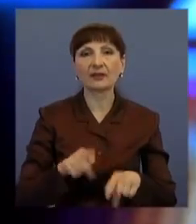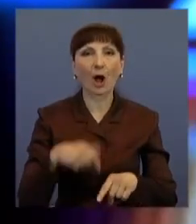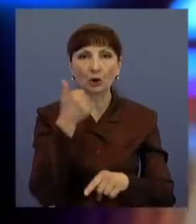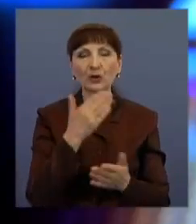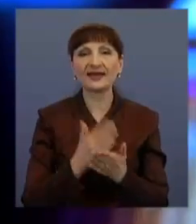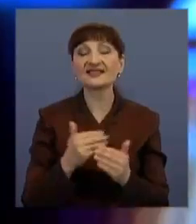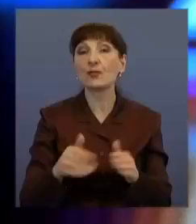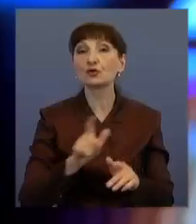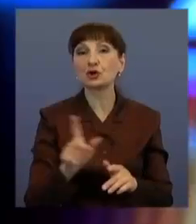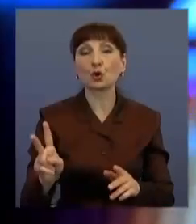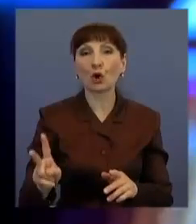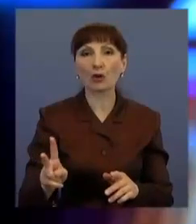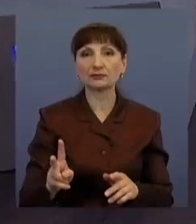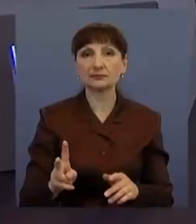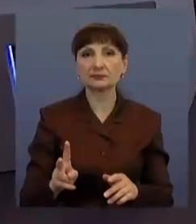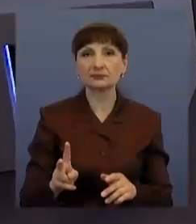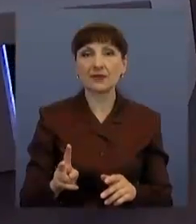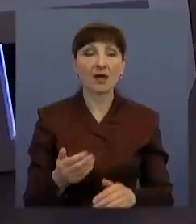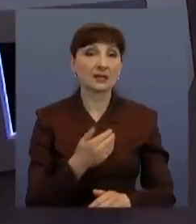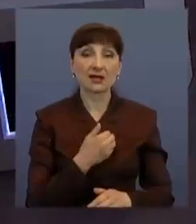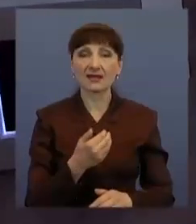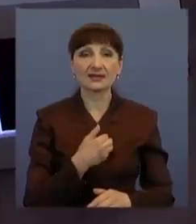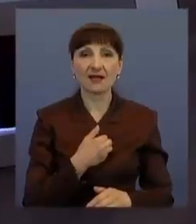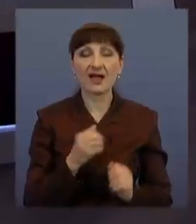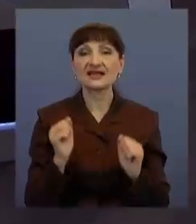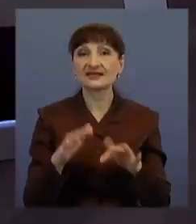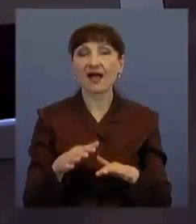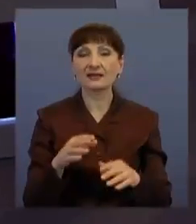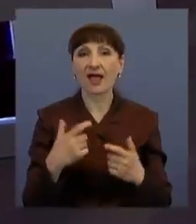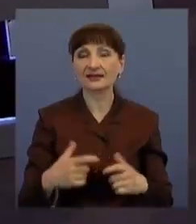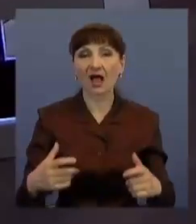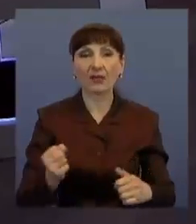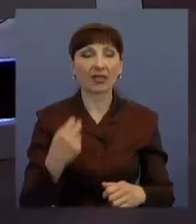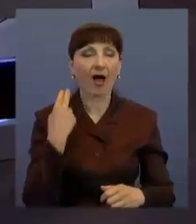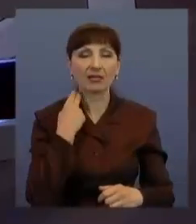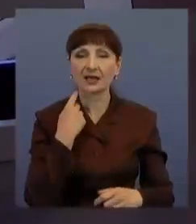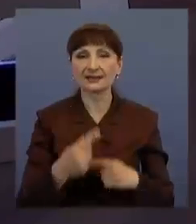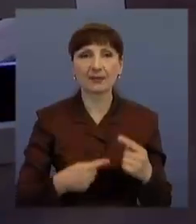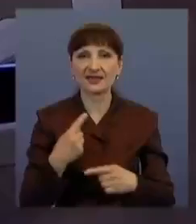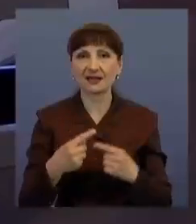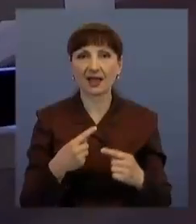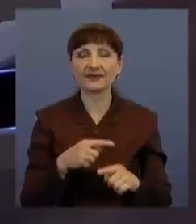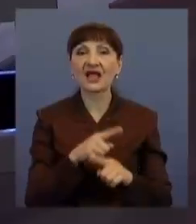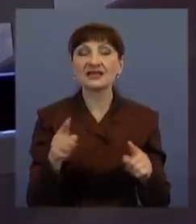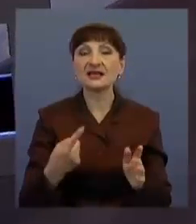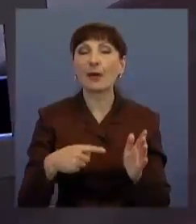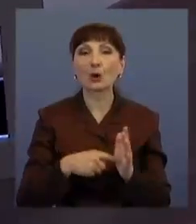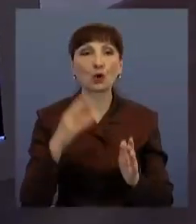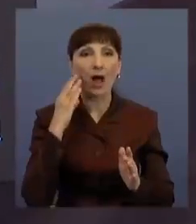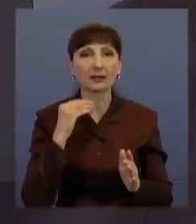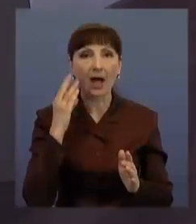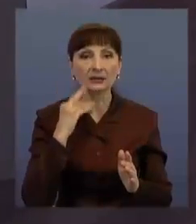есть выпускники, которые изъявили желание сдать ЕНТ на английском языке. Из них по городу